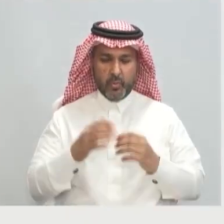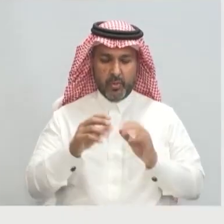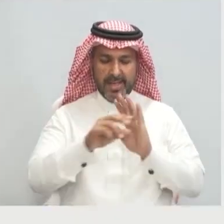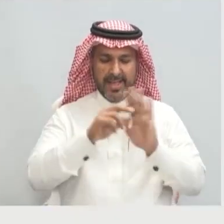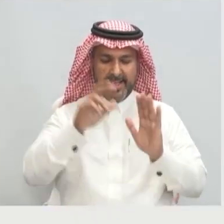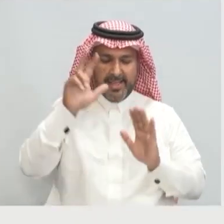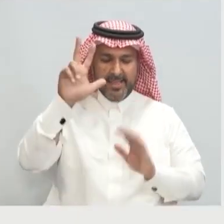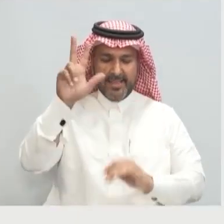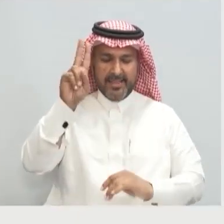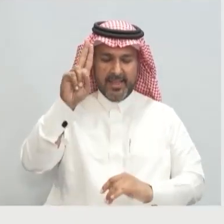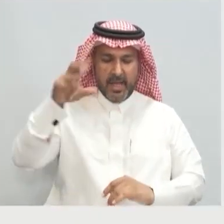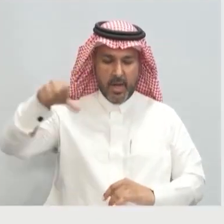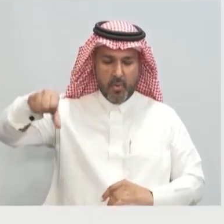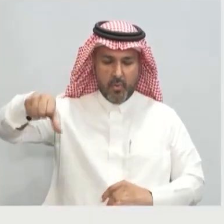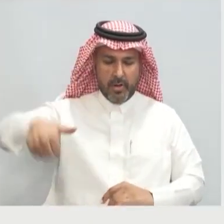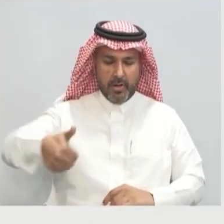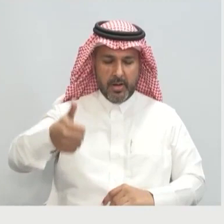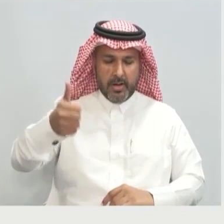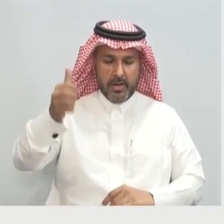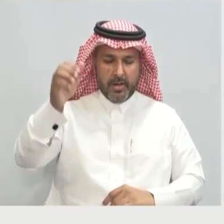التواصل في مكان